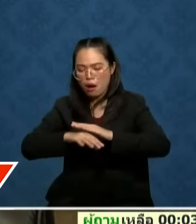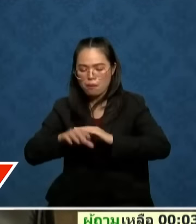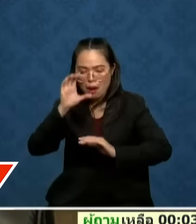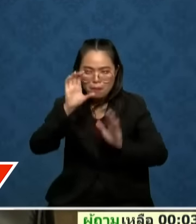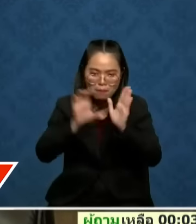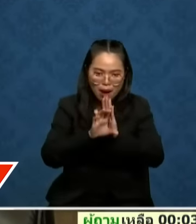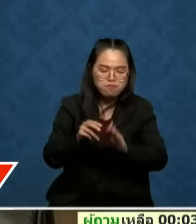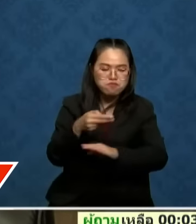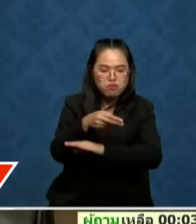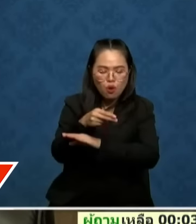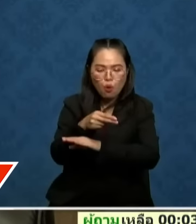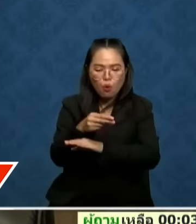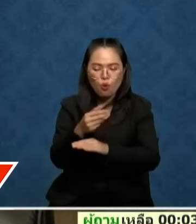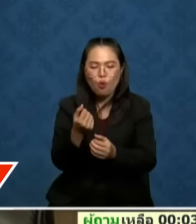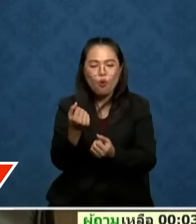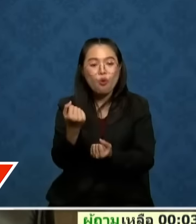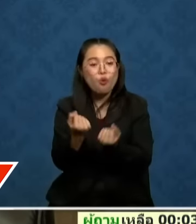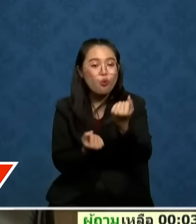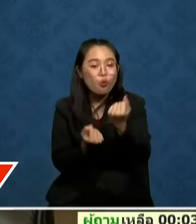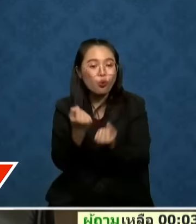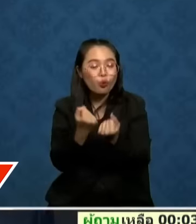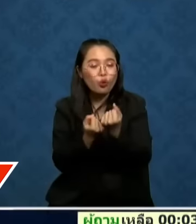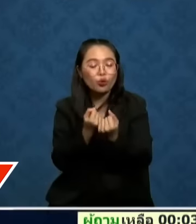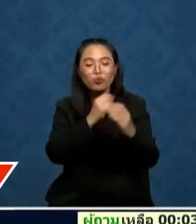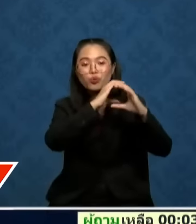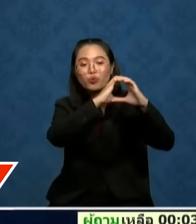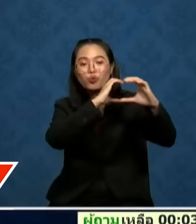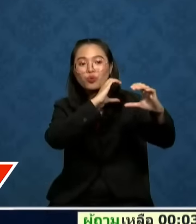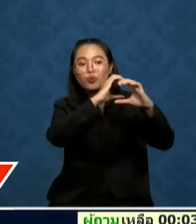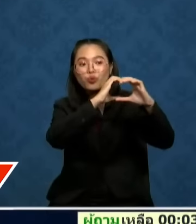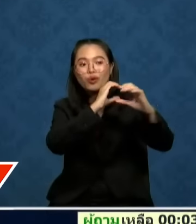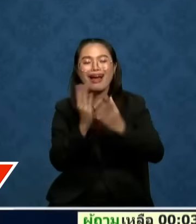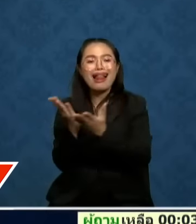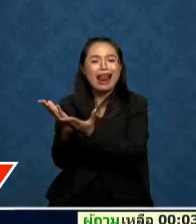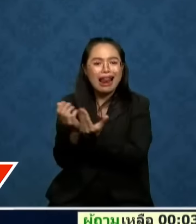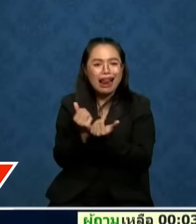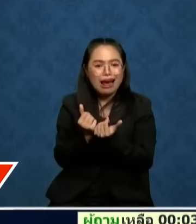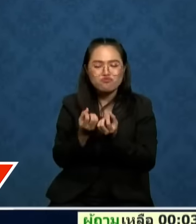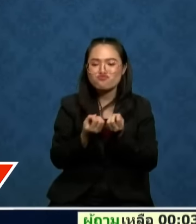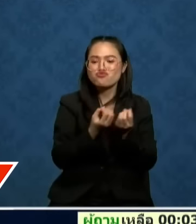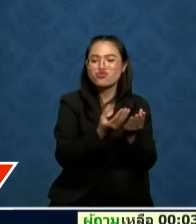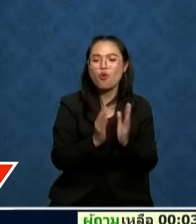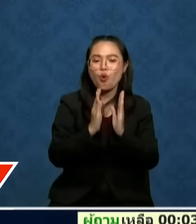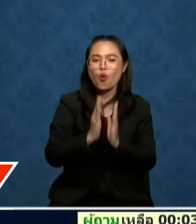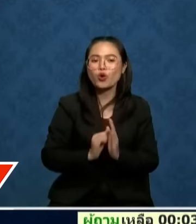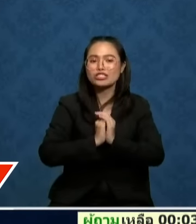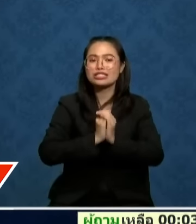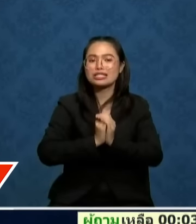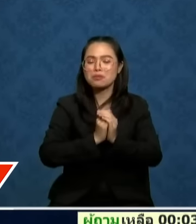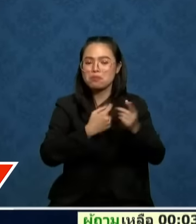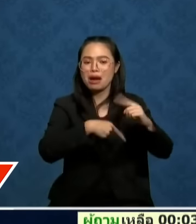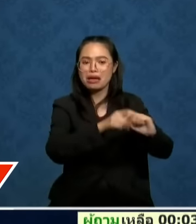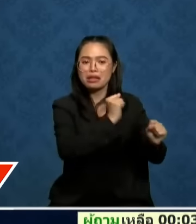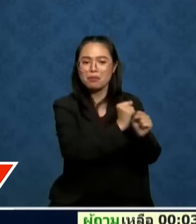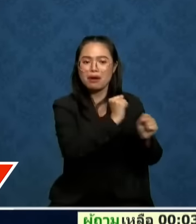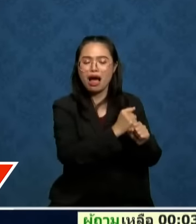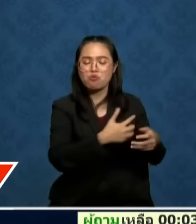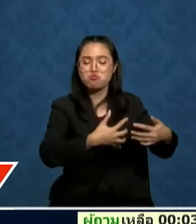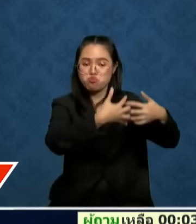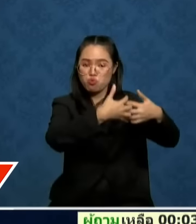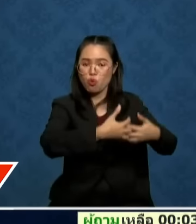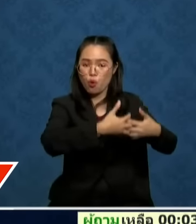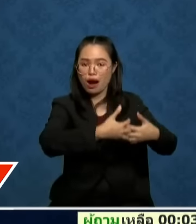ดีโอของรถบัสซึ่งจริงๆแล้วมีหลายคันนะครับคอยมารับคนจีนไปทำงานอยู่ในโรงงานจีนคำถ